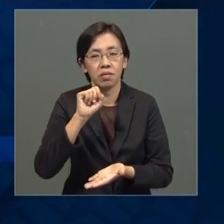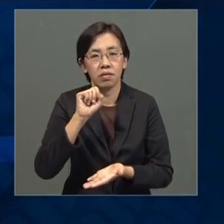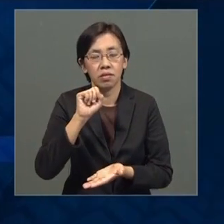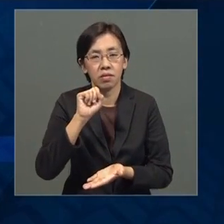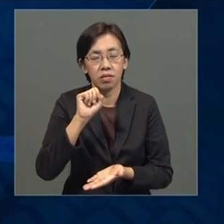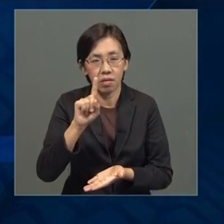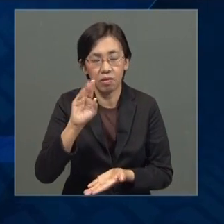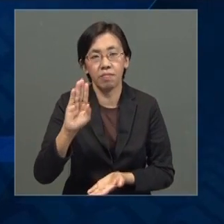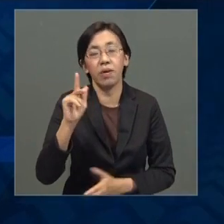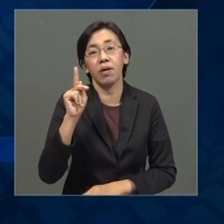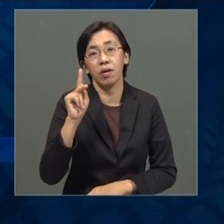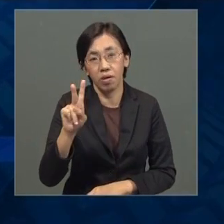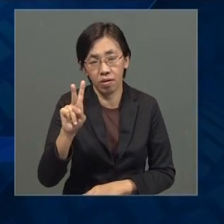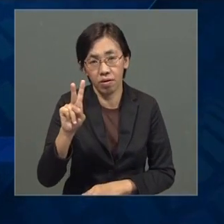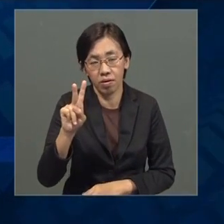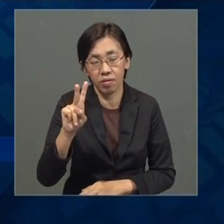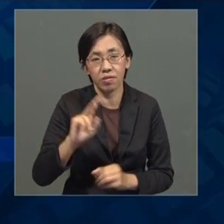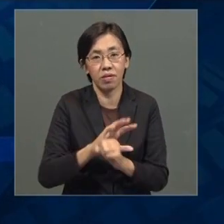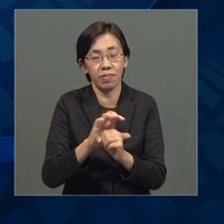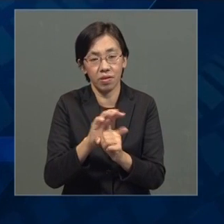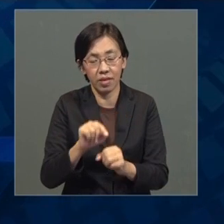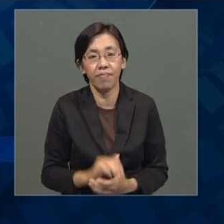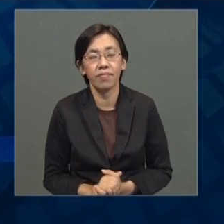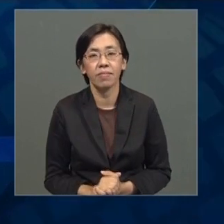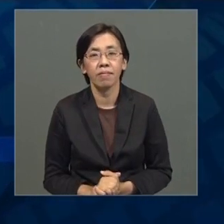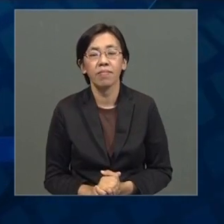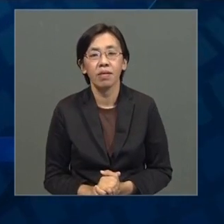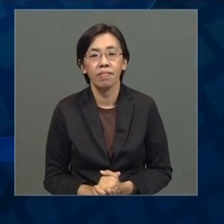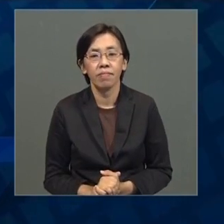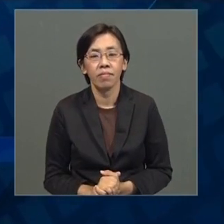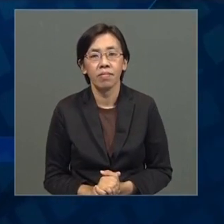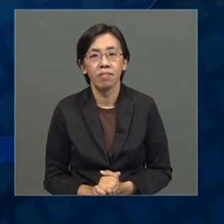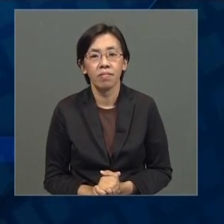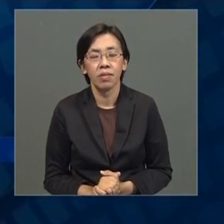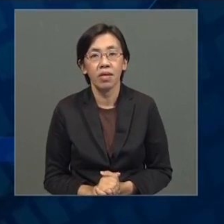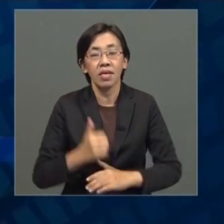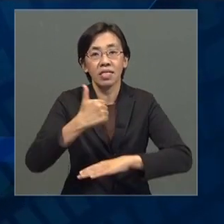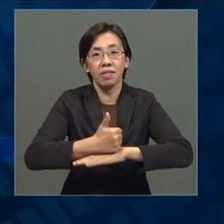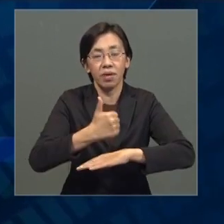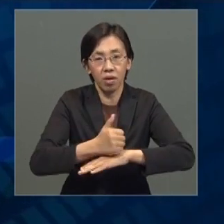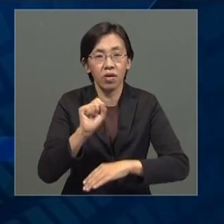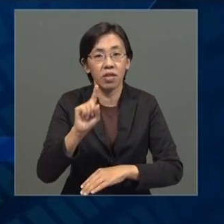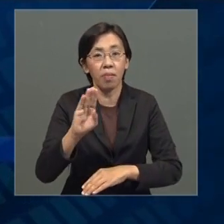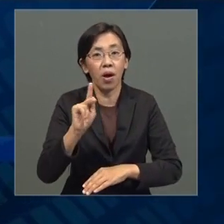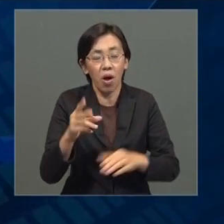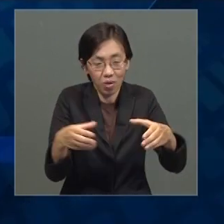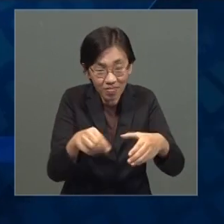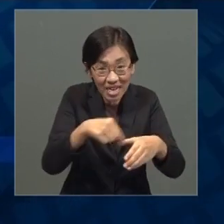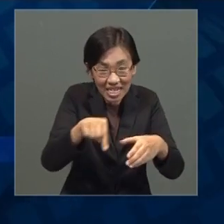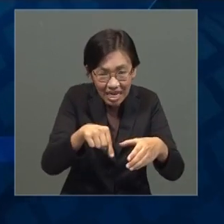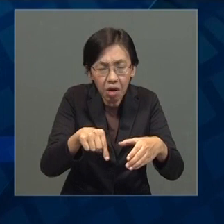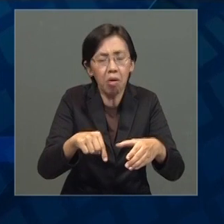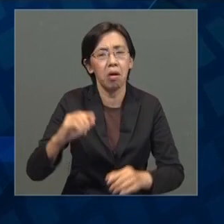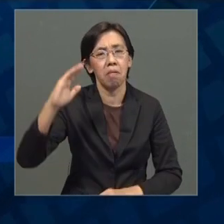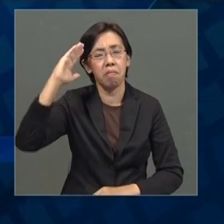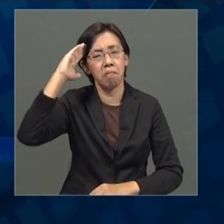ศูนย์บริหารสถานการณ์โควิด-19 หรือสปก.สบค.นะคะก็คือท่านผอ.สบค.ชุดเล็กท่านพลเอกณัฐพลนาคพา